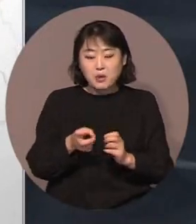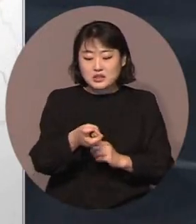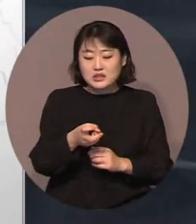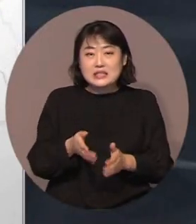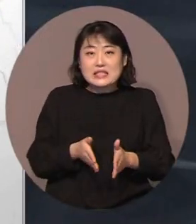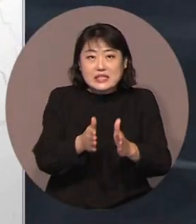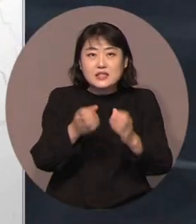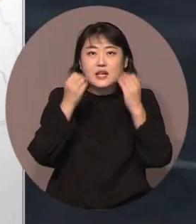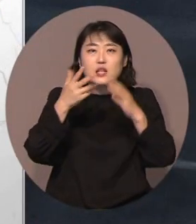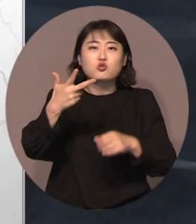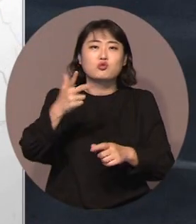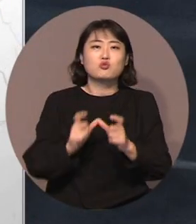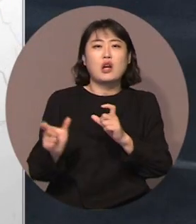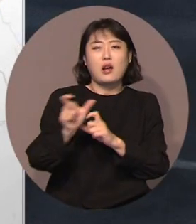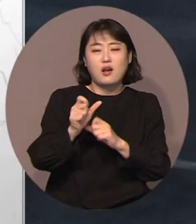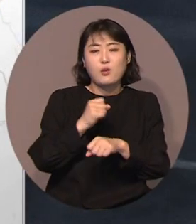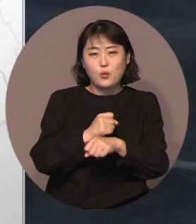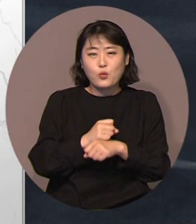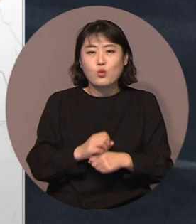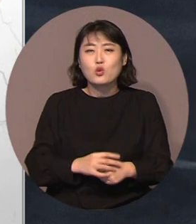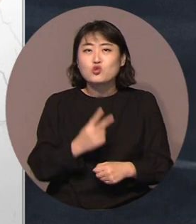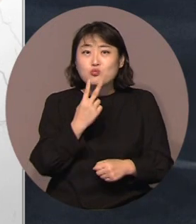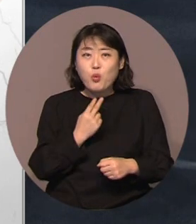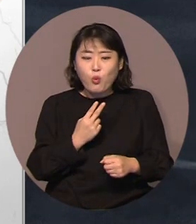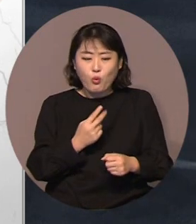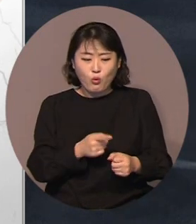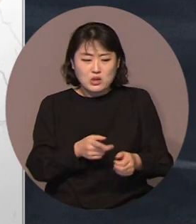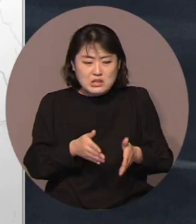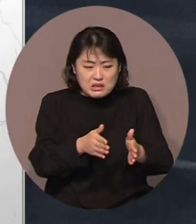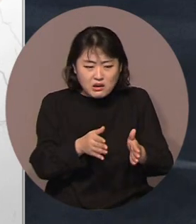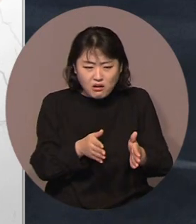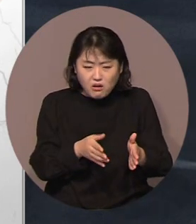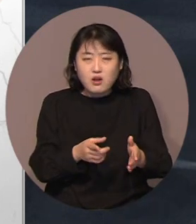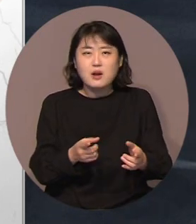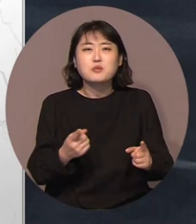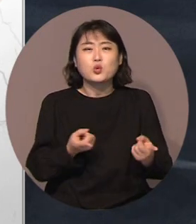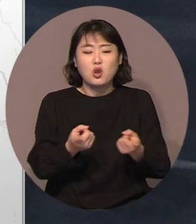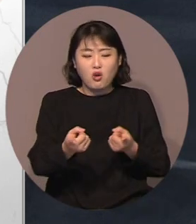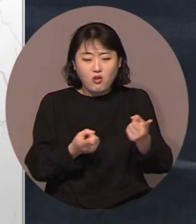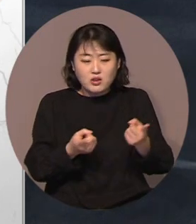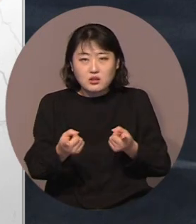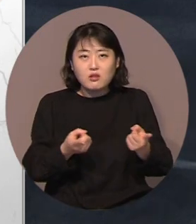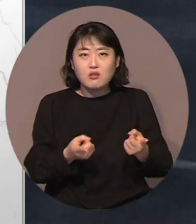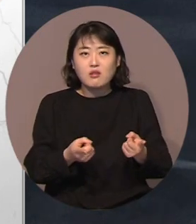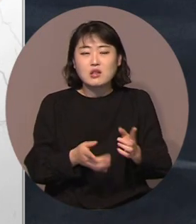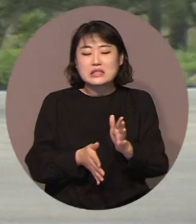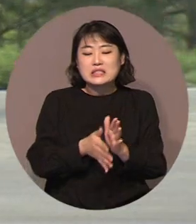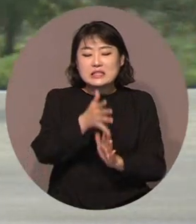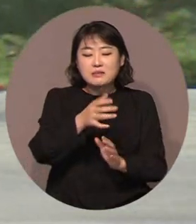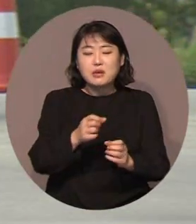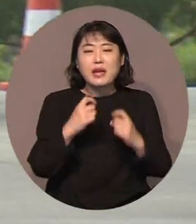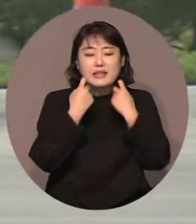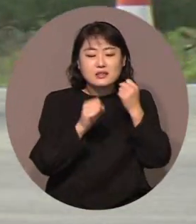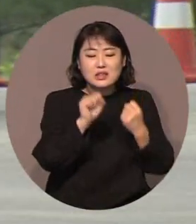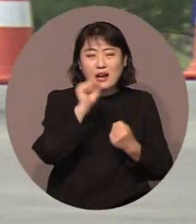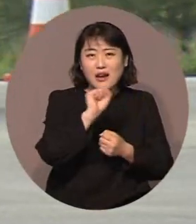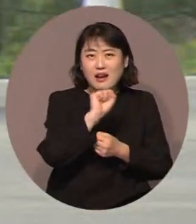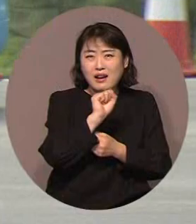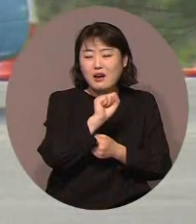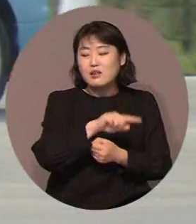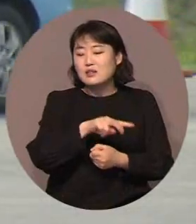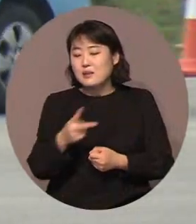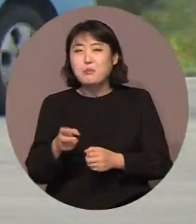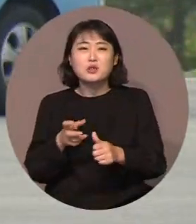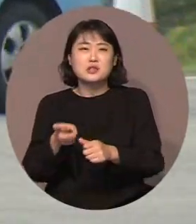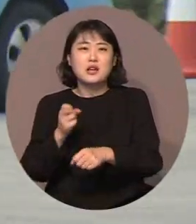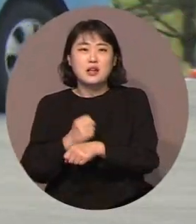만들고 기존에 중복된 노선 등을 조정해 승용차 통행량을 버스로 흡수할 계획입니다. 수요 응답형